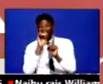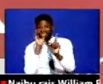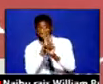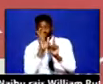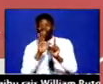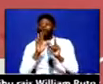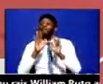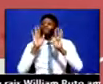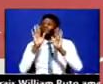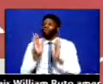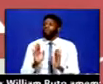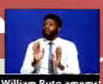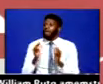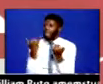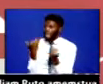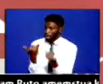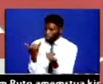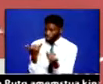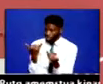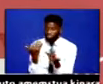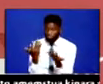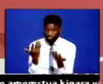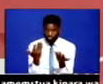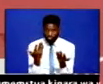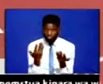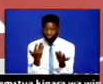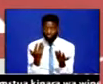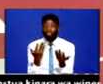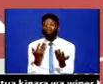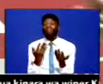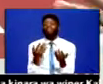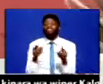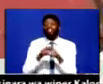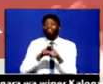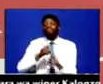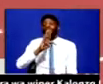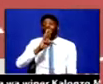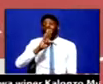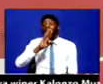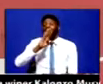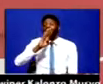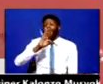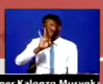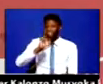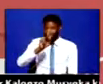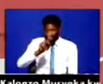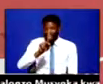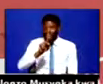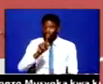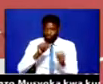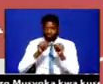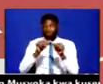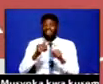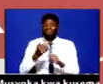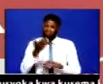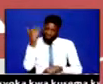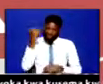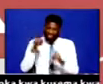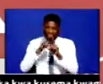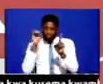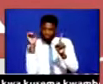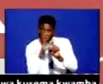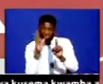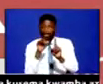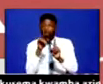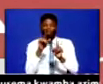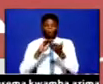So at least venye BFK imeshikilia, ingekuwa ilishikilia hapo nyuma, do the more exposure ndo the more unakuwa